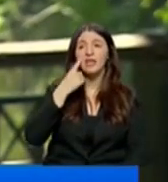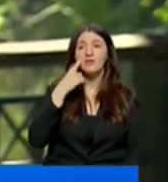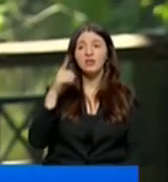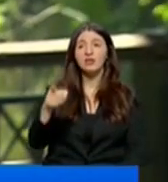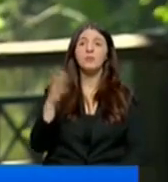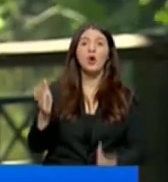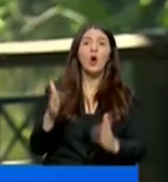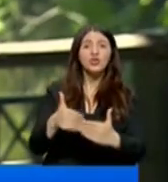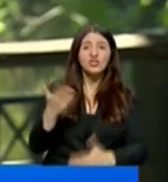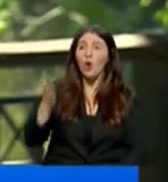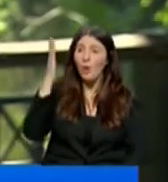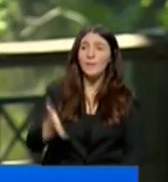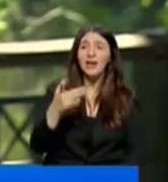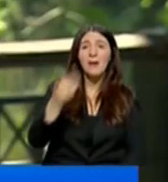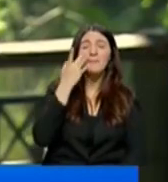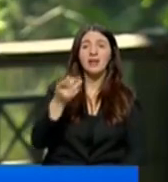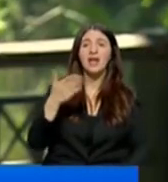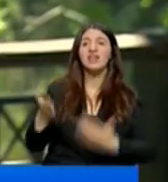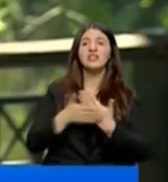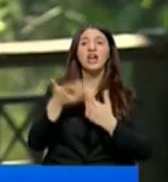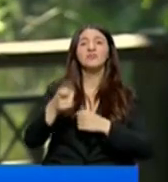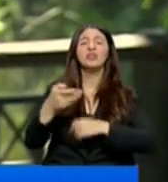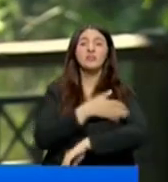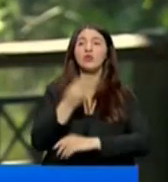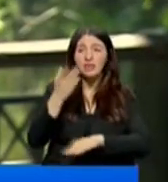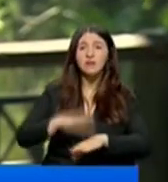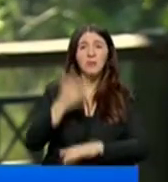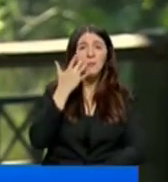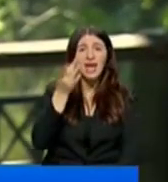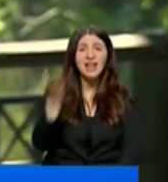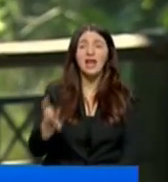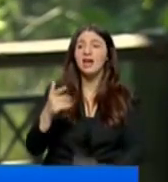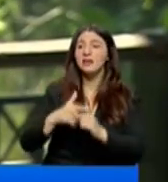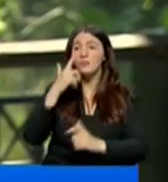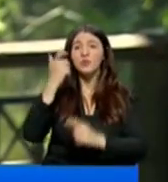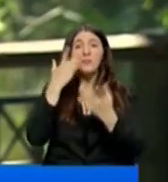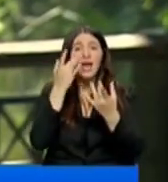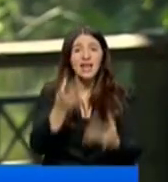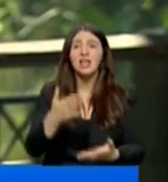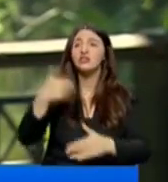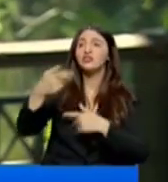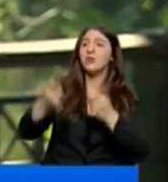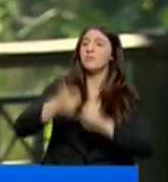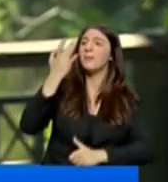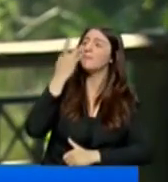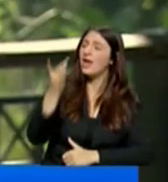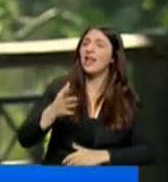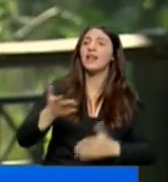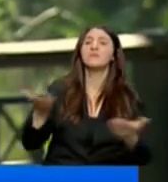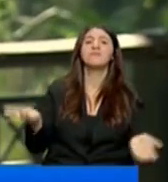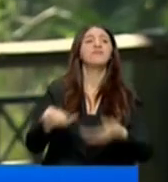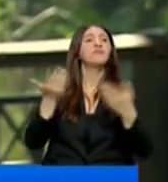odacı diyelim, onun da görevi bellidir. Yardımcı hizmetler olarak neyi yapacağı o da bellidir. Genel müdür bellidir, Dışişleri Bakanı bellidir.